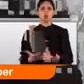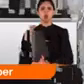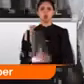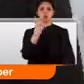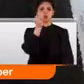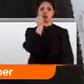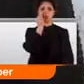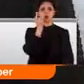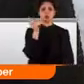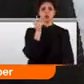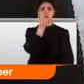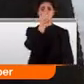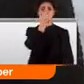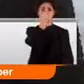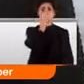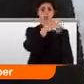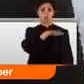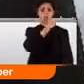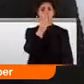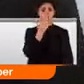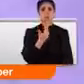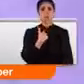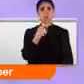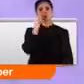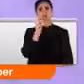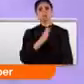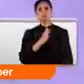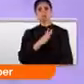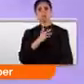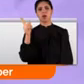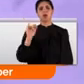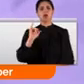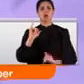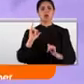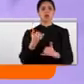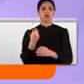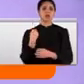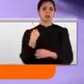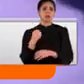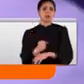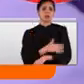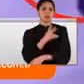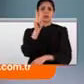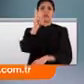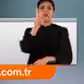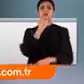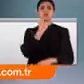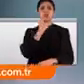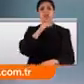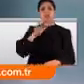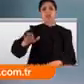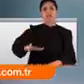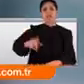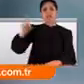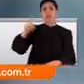de burnu bile kanamadan olması beni kuşkulandırıyor. Acıları çok taze. Çünkü 23 yaşındaki gencecik evlatları